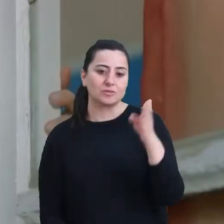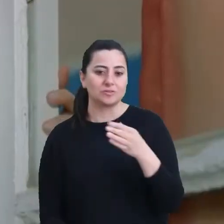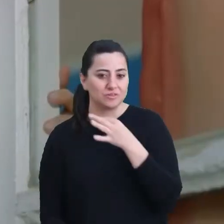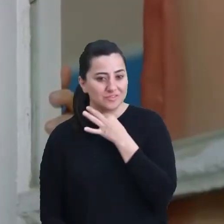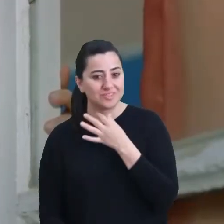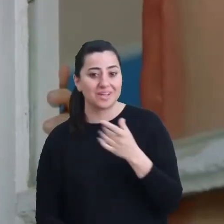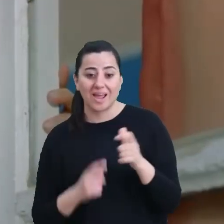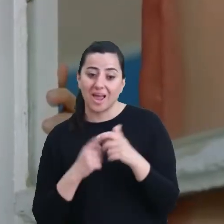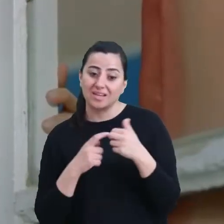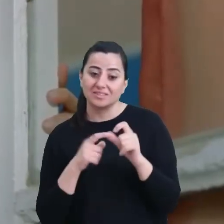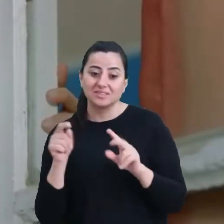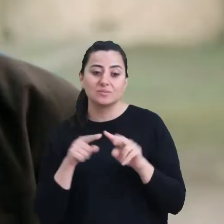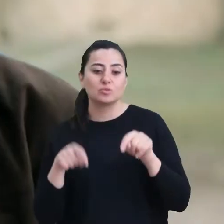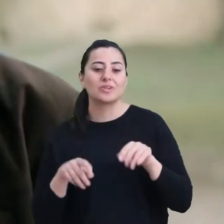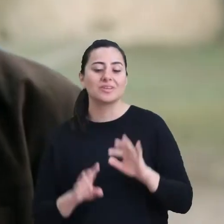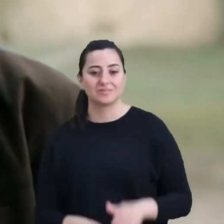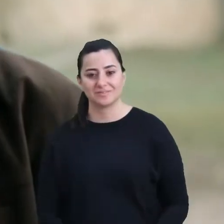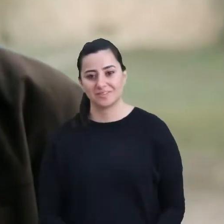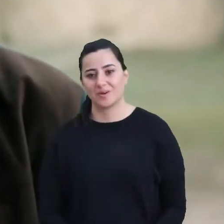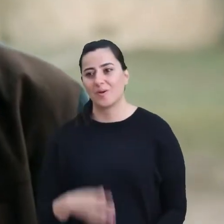beyefendi. Ersin yan sınıftaymış.